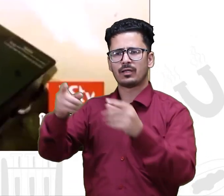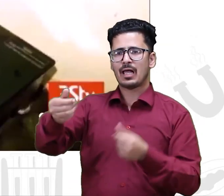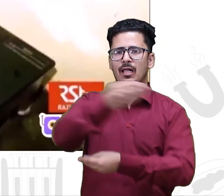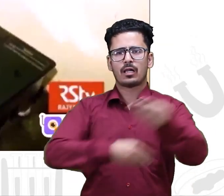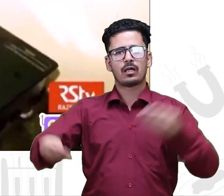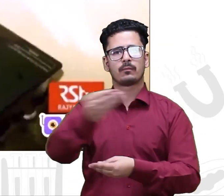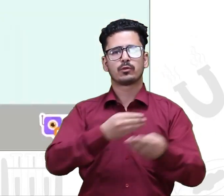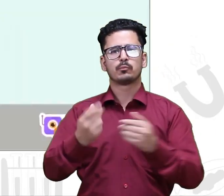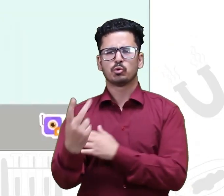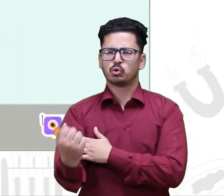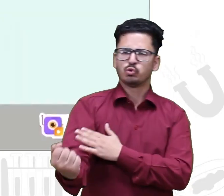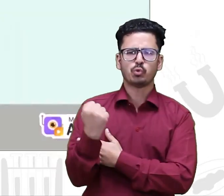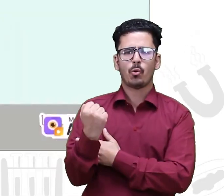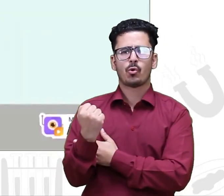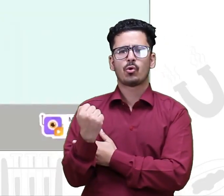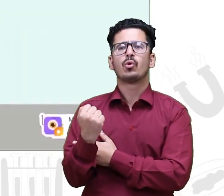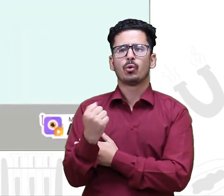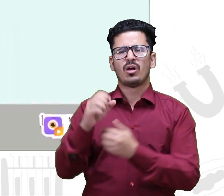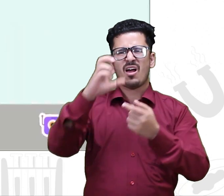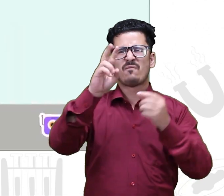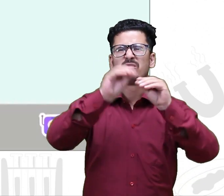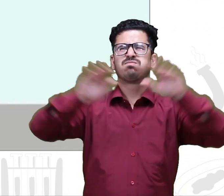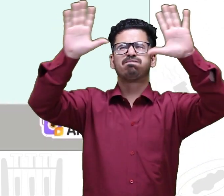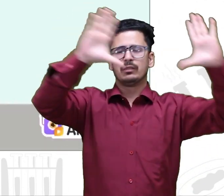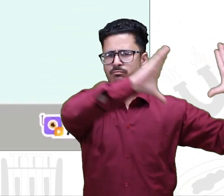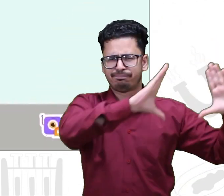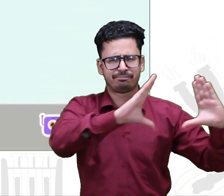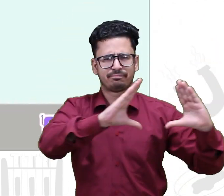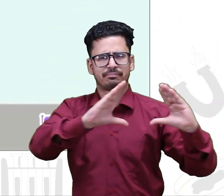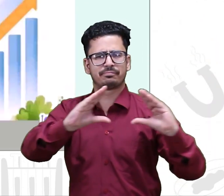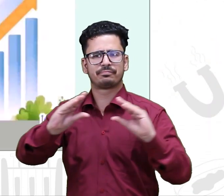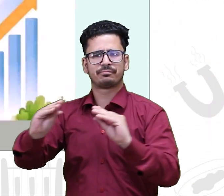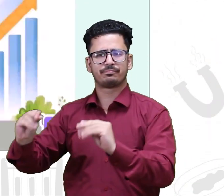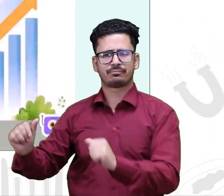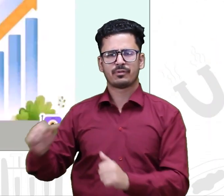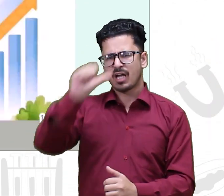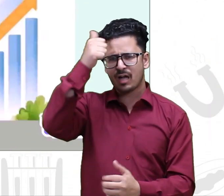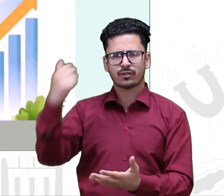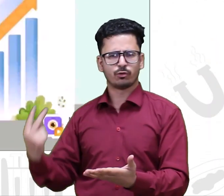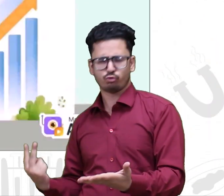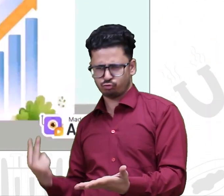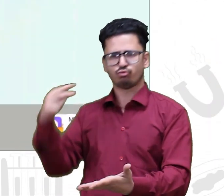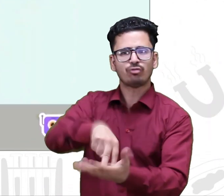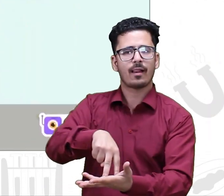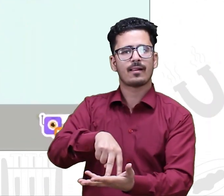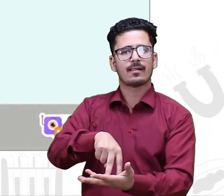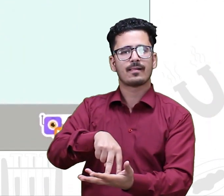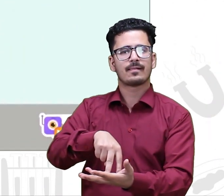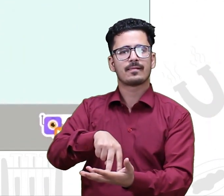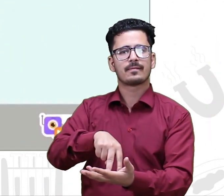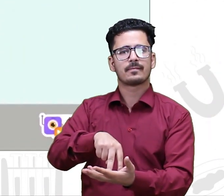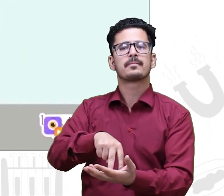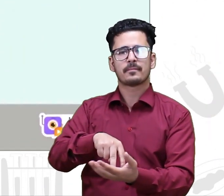आणि सर्व प्रतिक्रिया परिस्थिती टिकवून ठेवू शकते. प्रबंधाचा एकंदरीत प्रभाव: भारतीय अर्थव्यवस्थेला गती देणे,